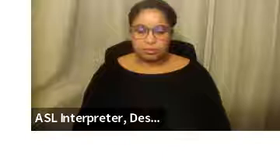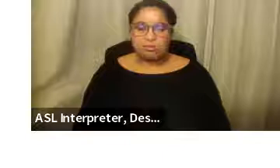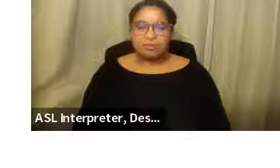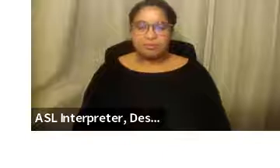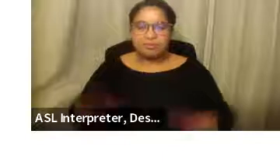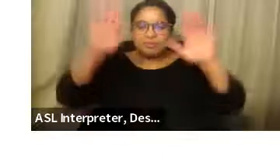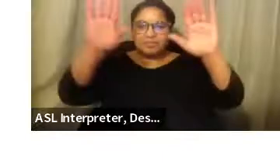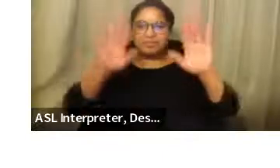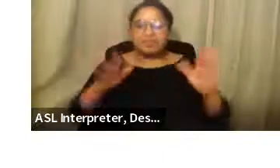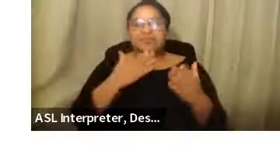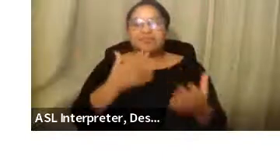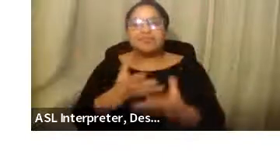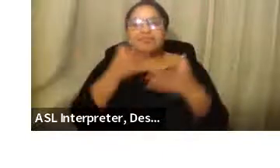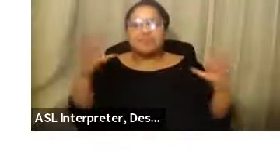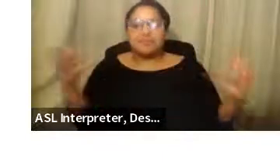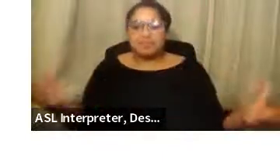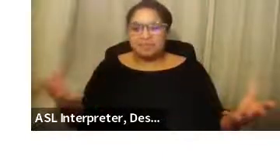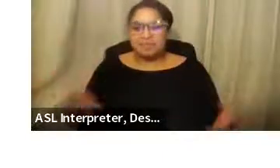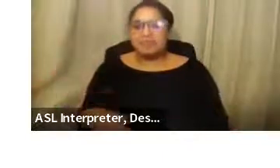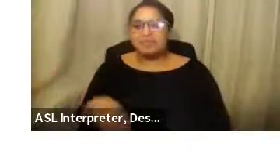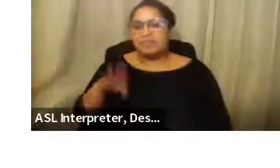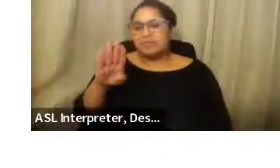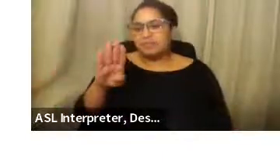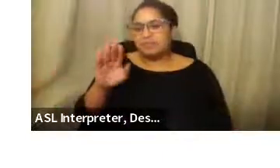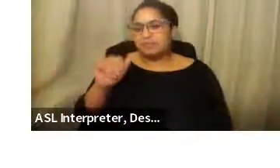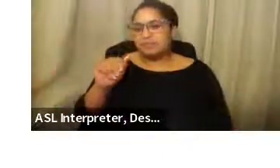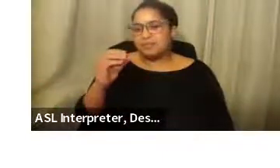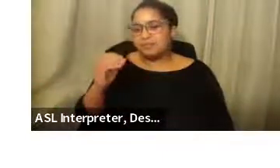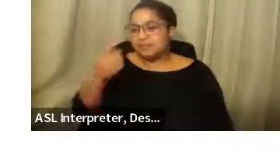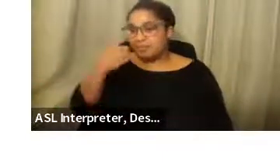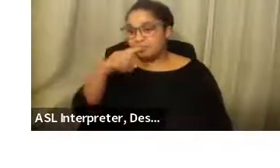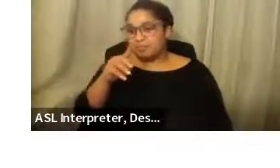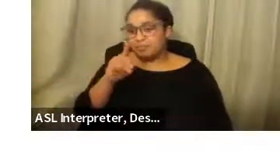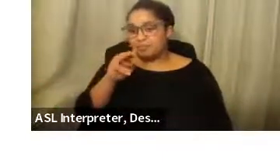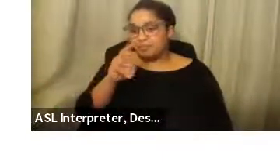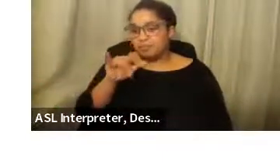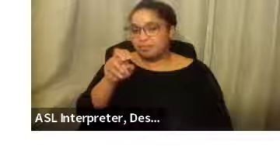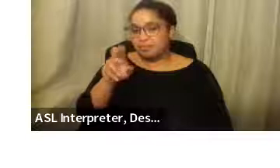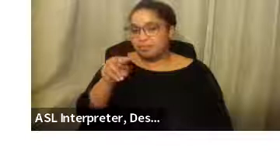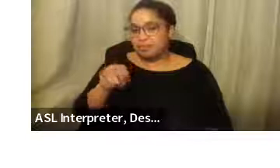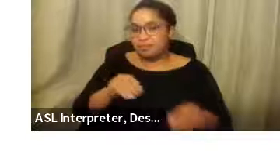Great. Thank you so much, Bao. Maylene, can you please open our language rooms?